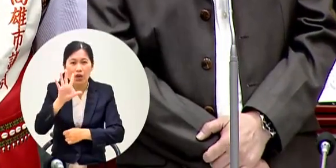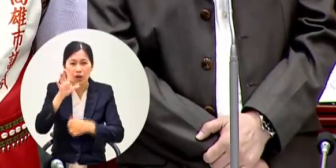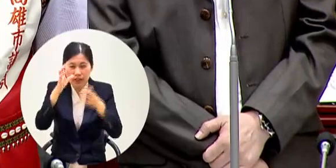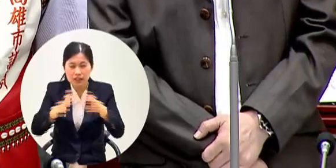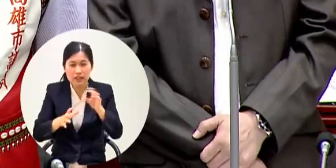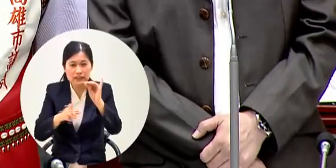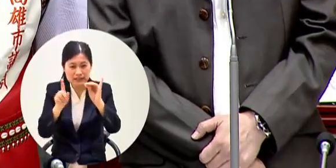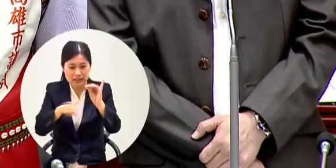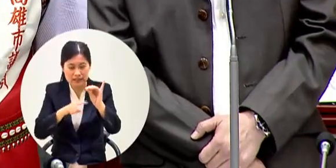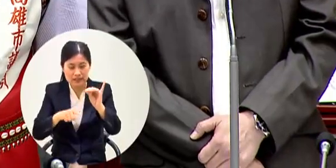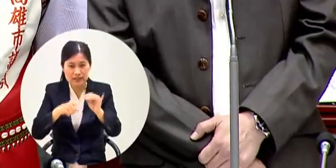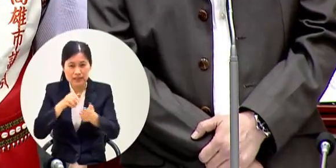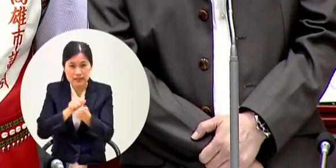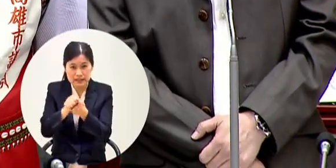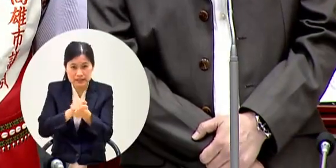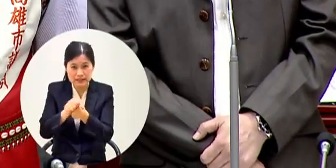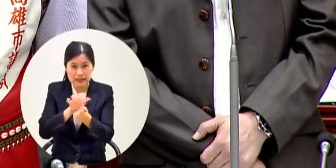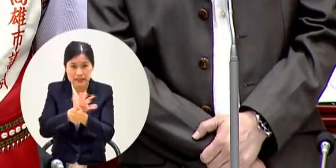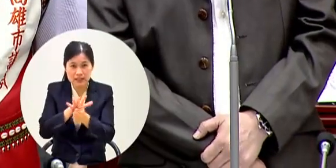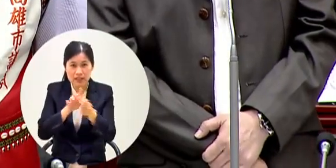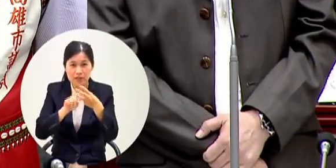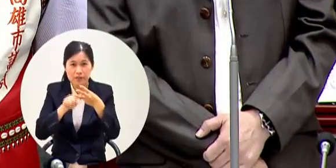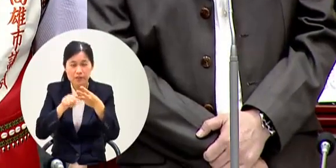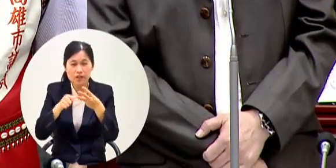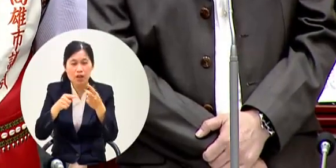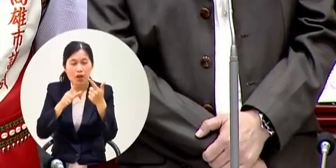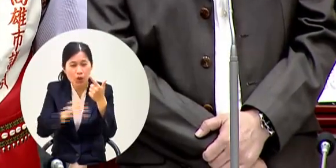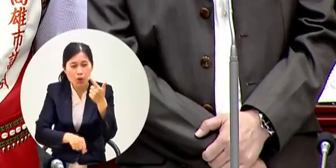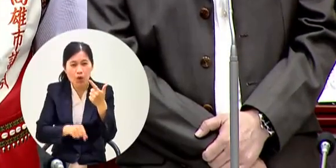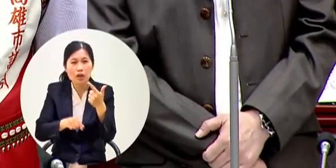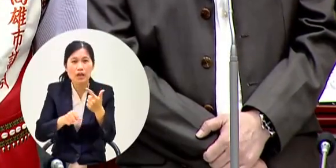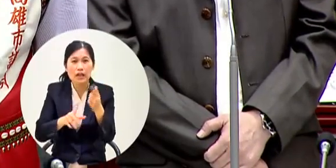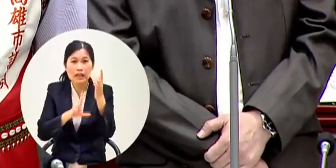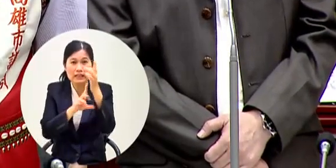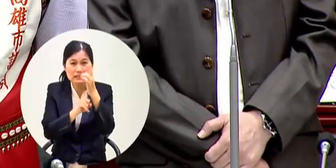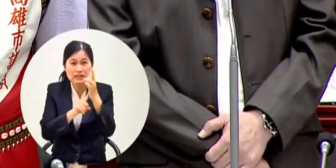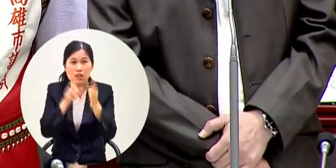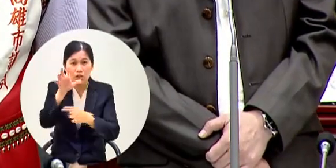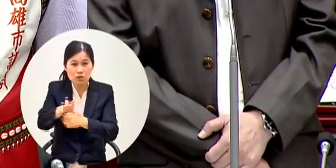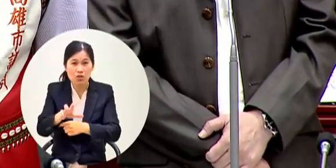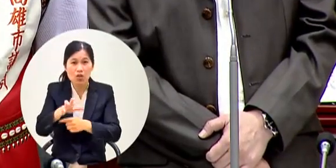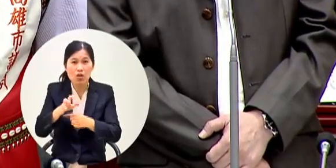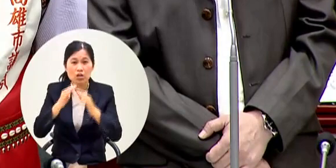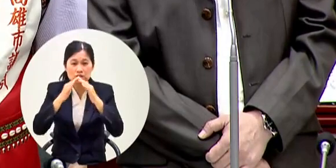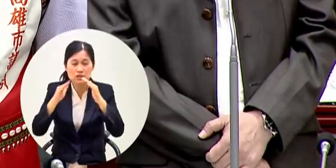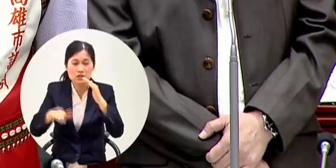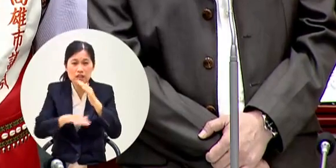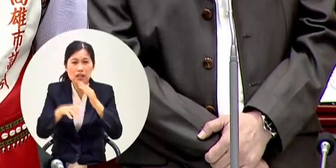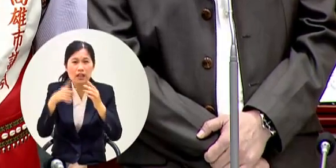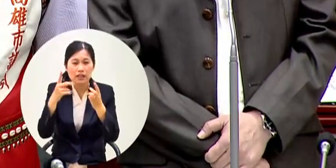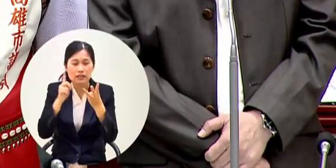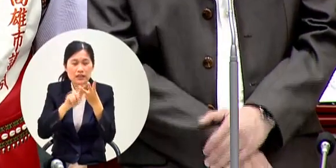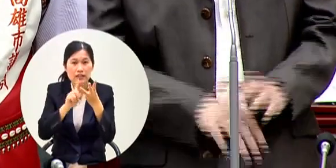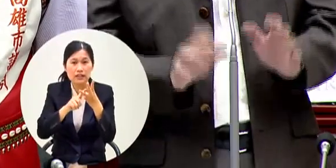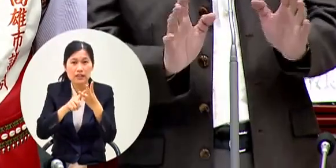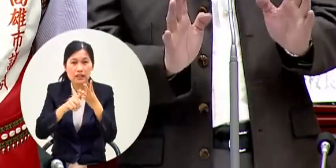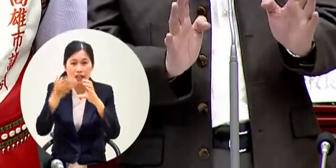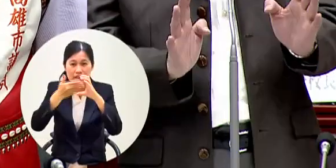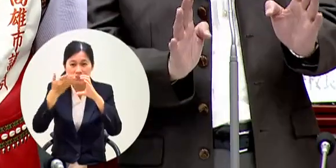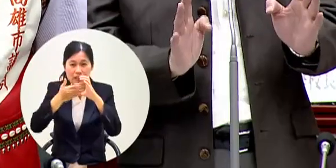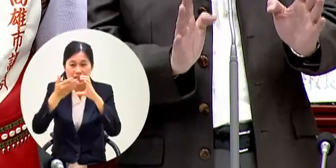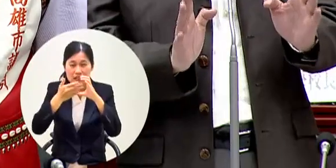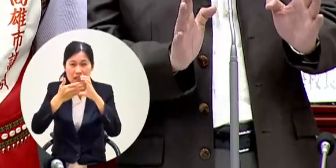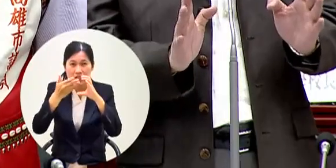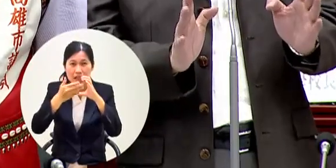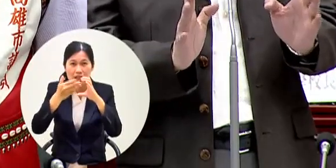介，那包括就是我们的物产馆的部分都有在办相关的活动，还会有一个千人喜爱玉的活动来进行。六